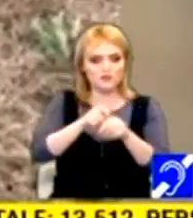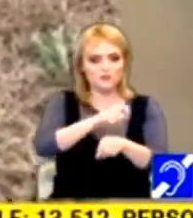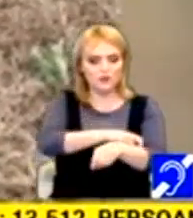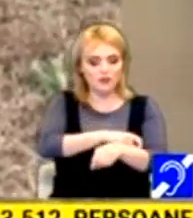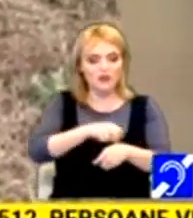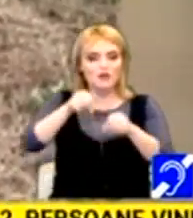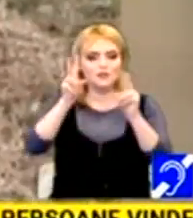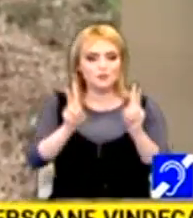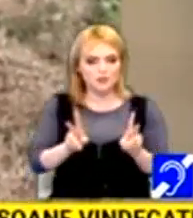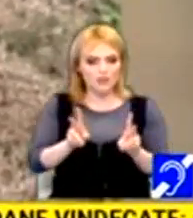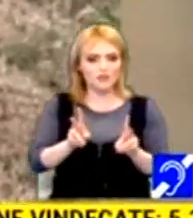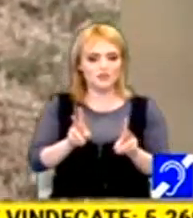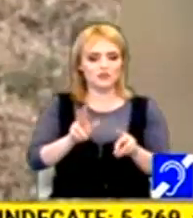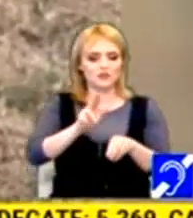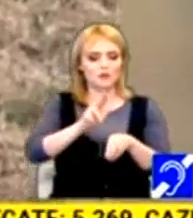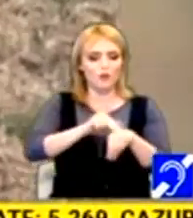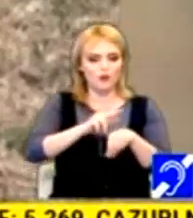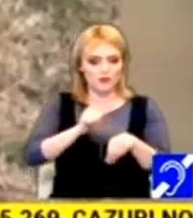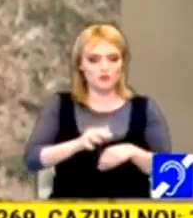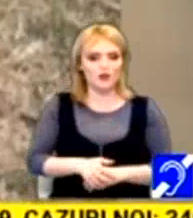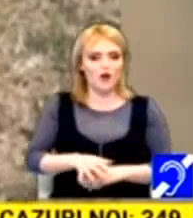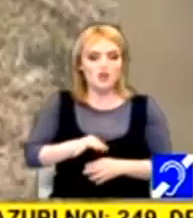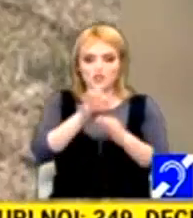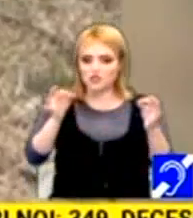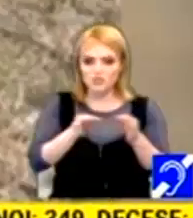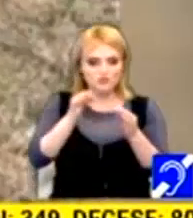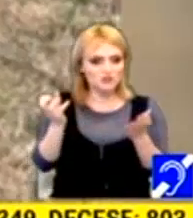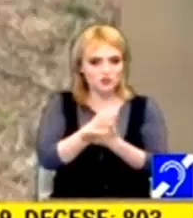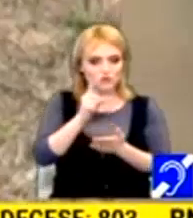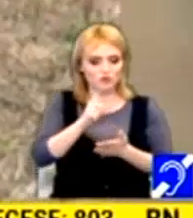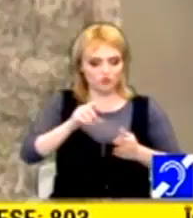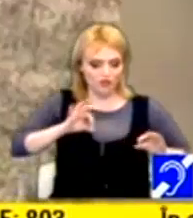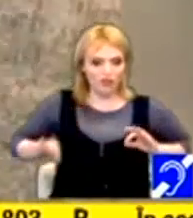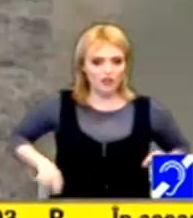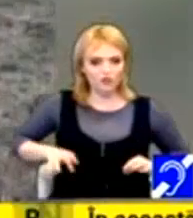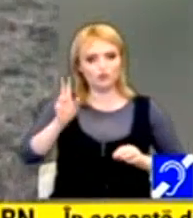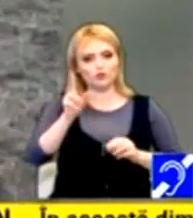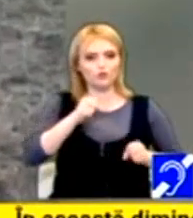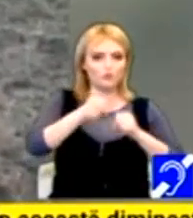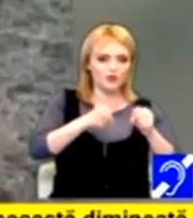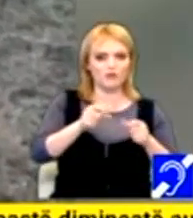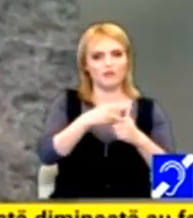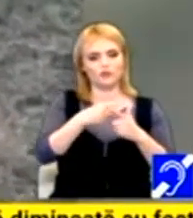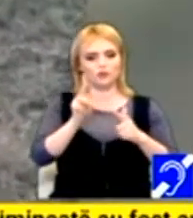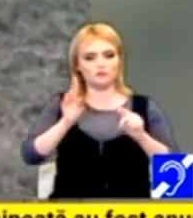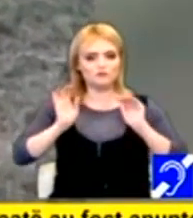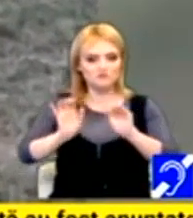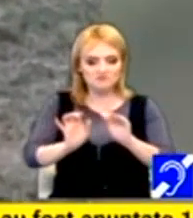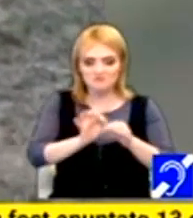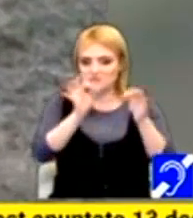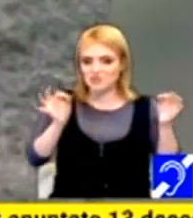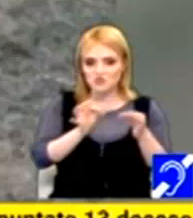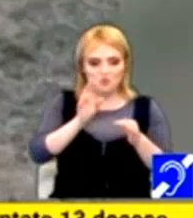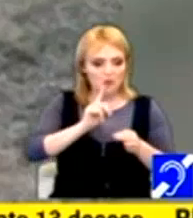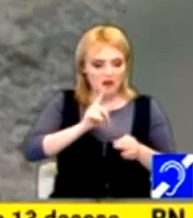careva urme de moarte violentă. Cadavrul fiind în stare de putrefacție, cadavrul femeii a fost îndreptat la centru de medicină